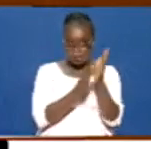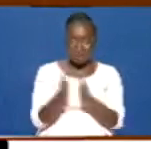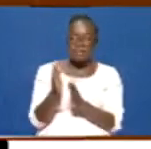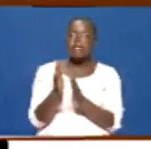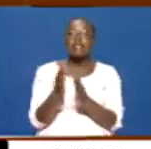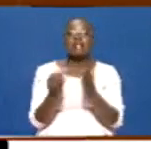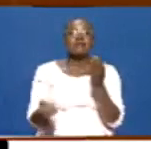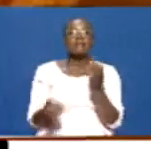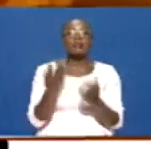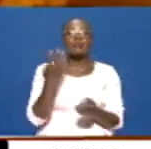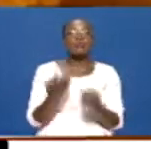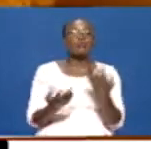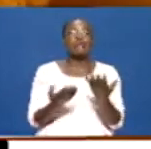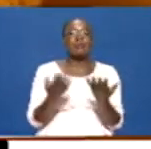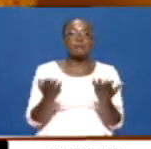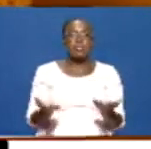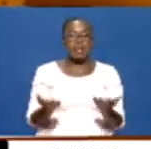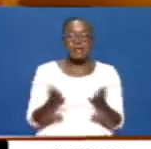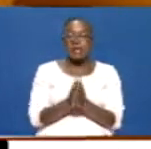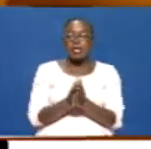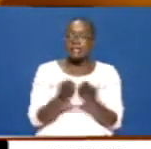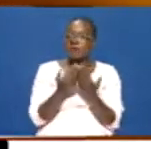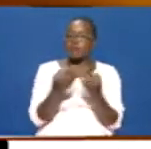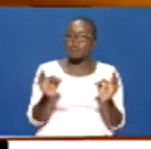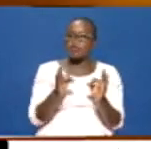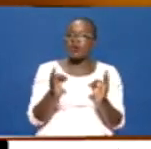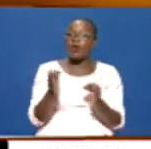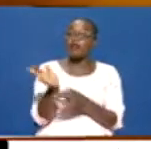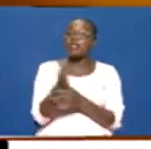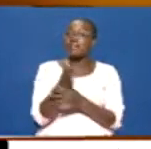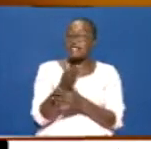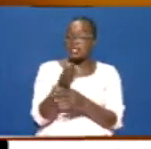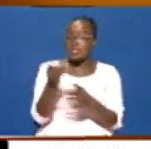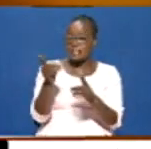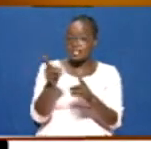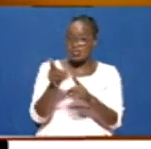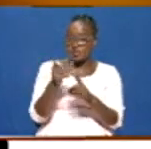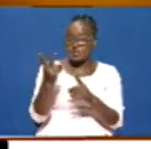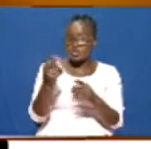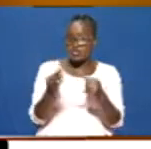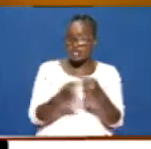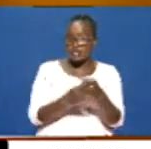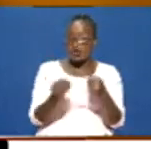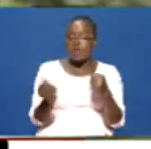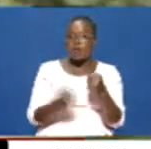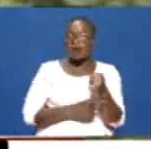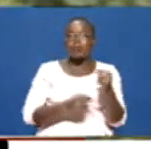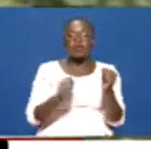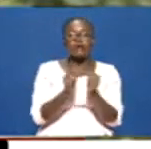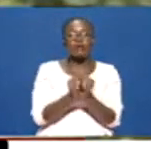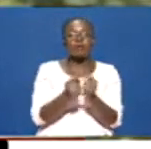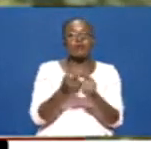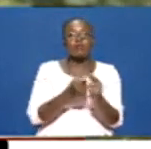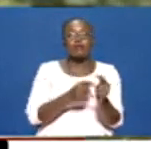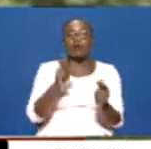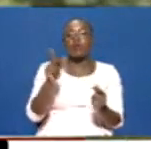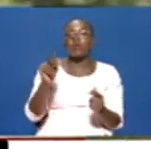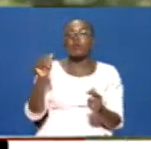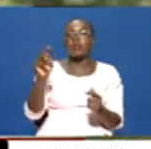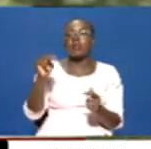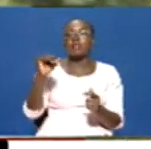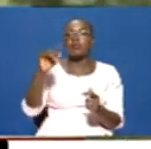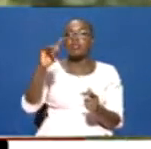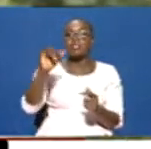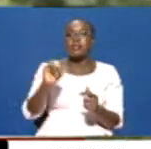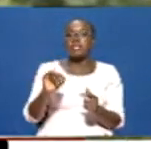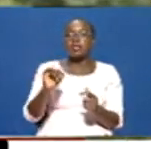mashambulizi. Bwire aliachiliwa huru siku ya Alhamisi tarehe 28 mwezi jana kutoka gereza kuu la Kamiti baada ya kuhudumu kifungo